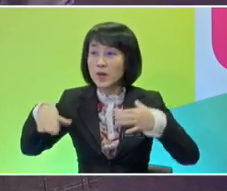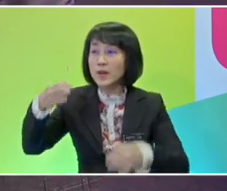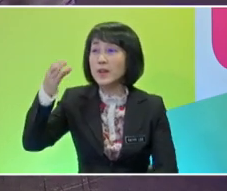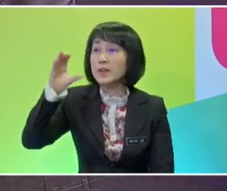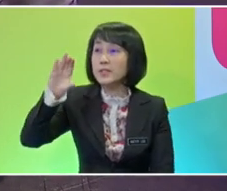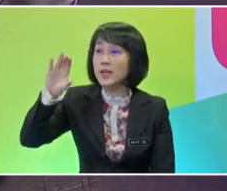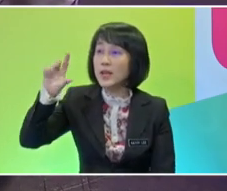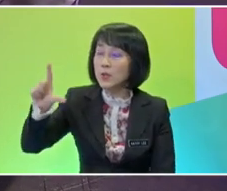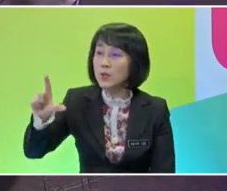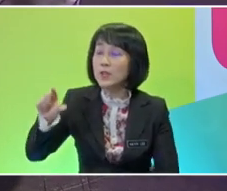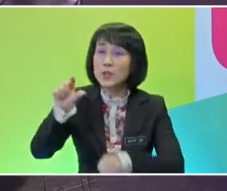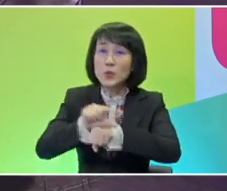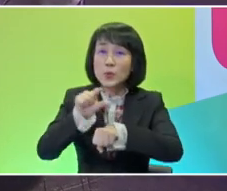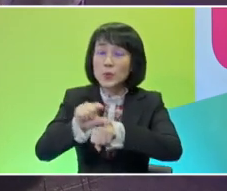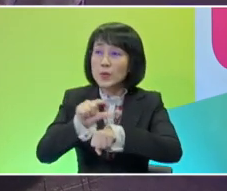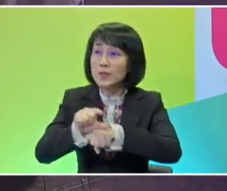kayu laki-laki